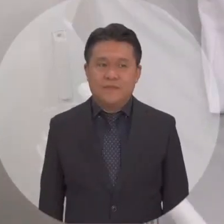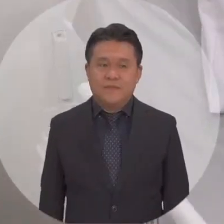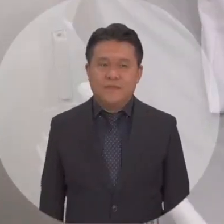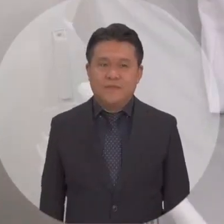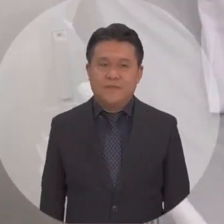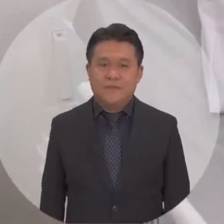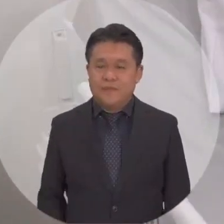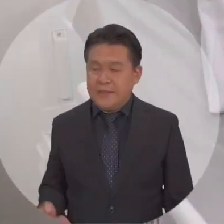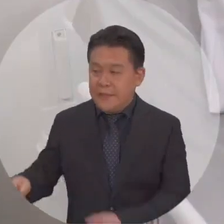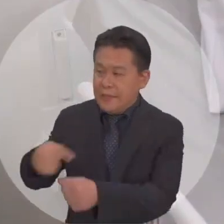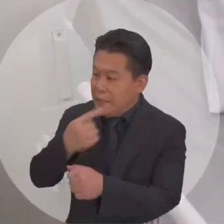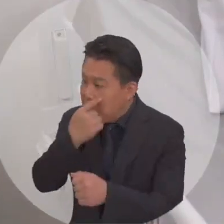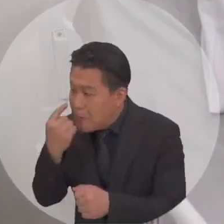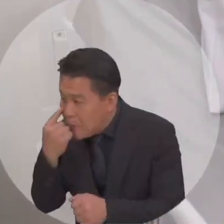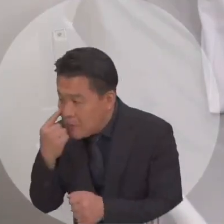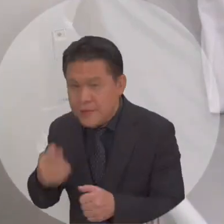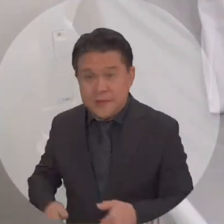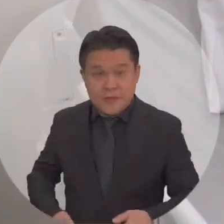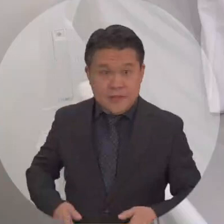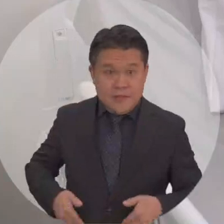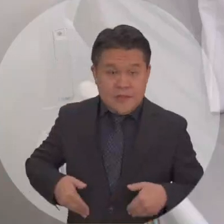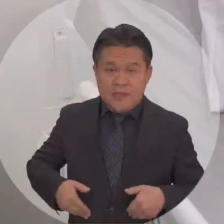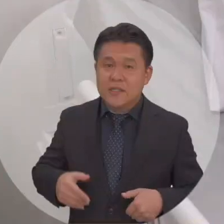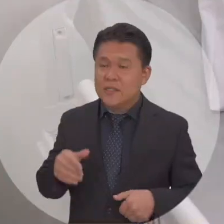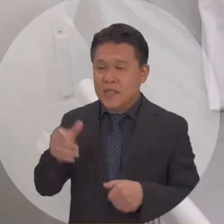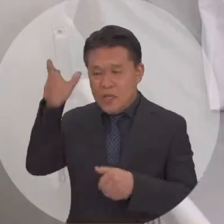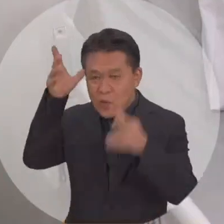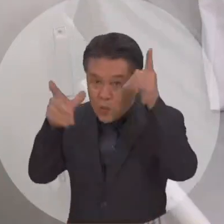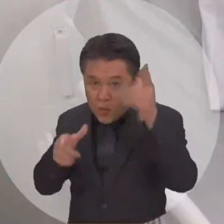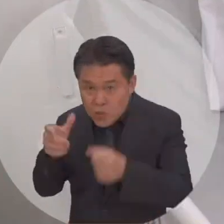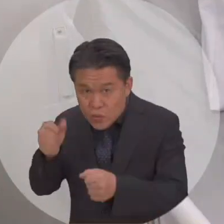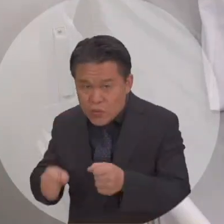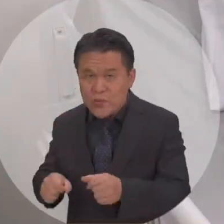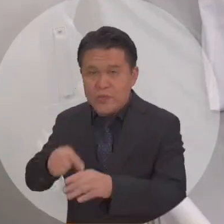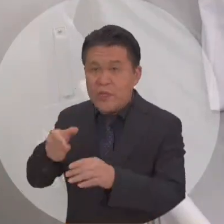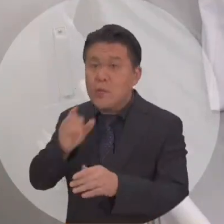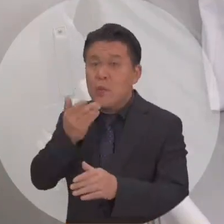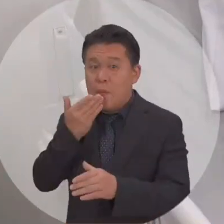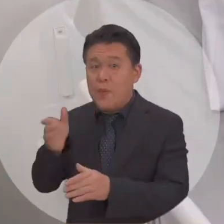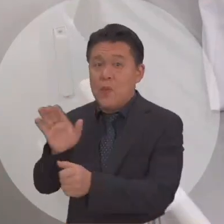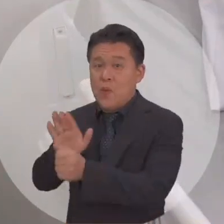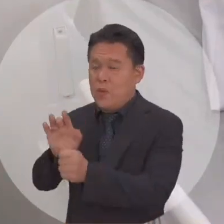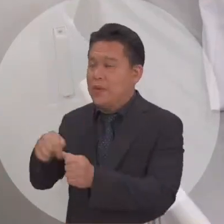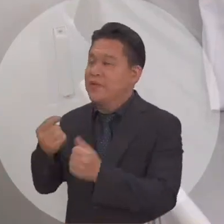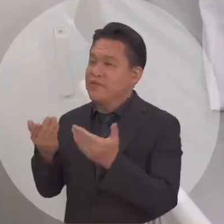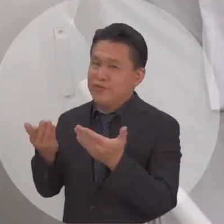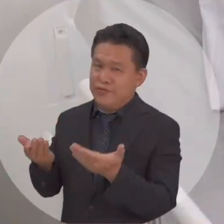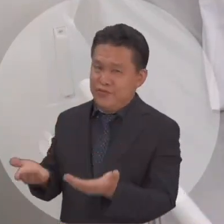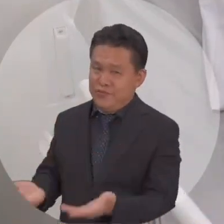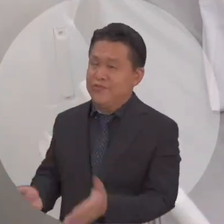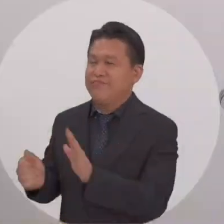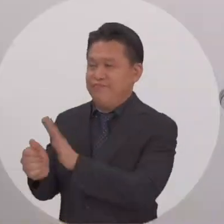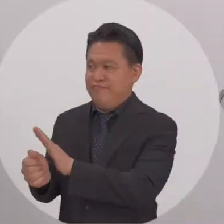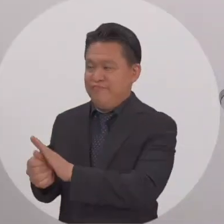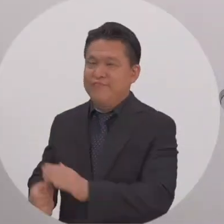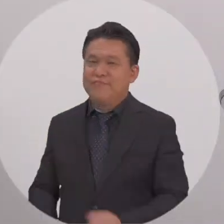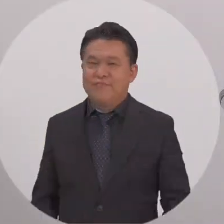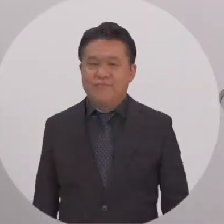대상자의 상태를 확인하고 따뜻한 우유, 차 등을 먹을 수 있도록 하고 휴식을 취하도록 돕습니다.